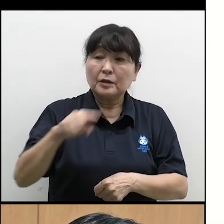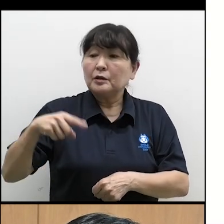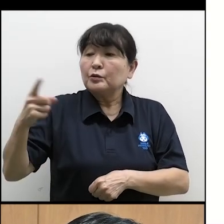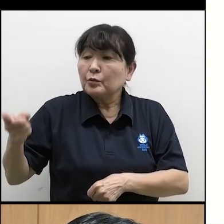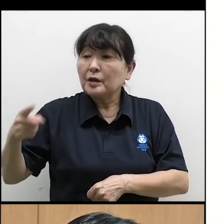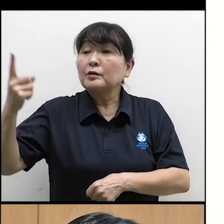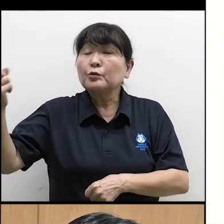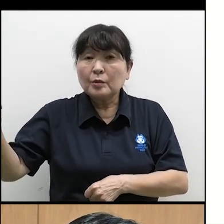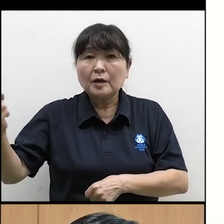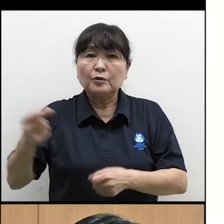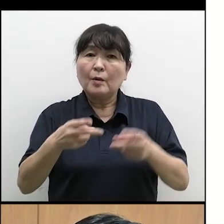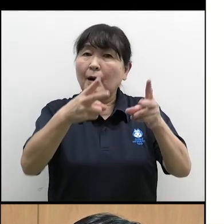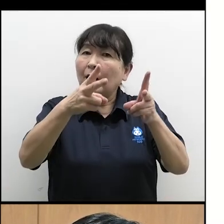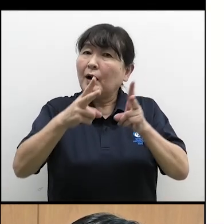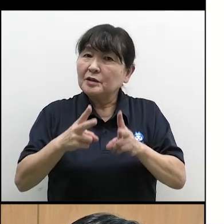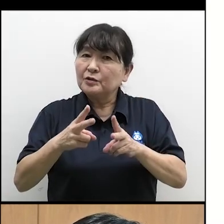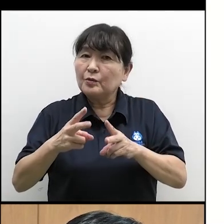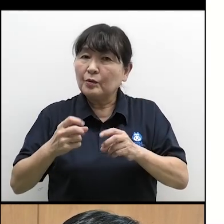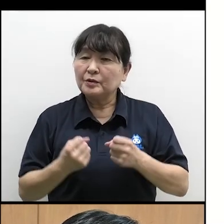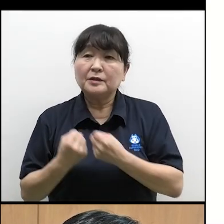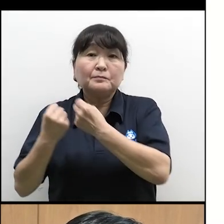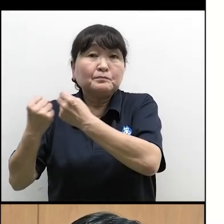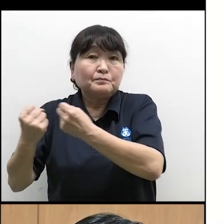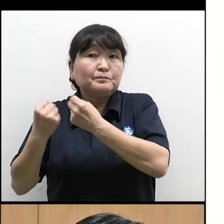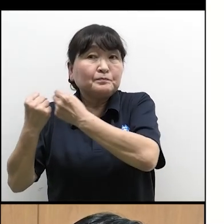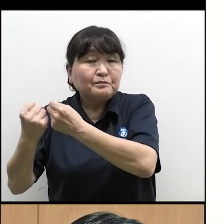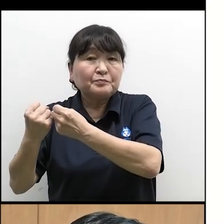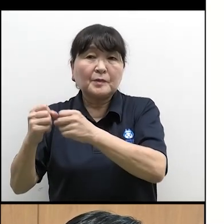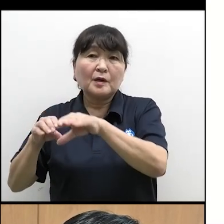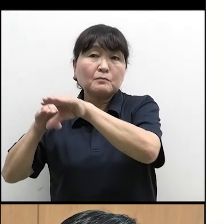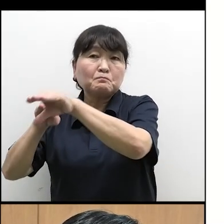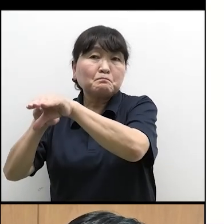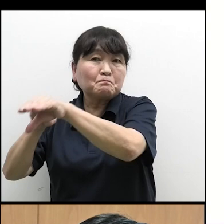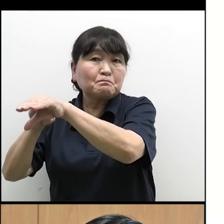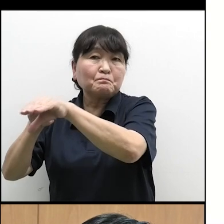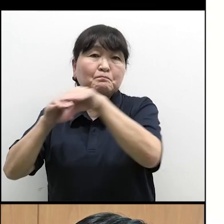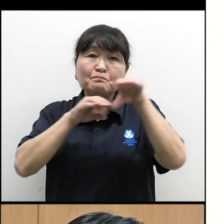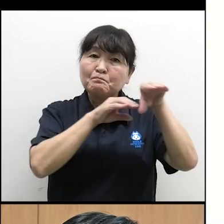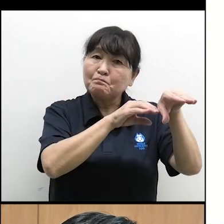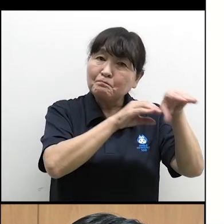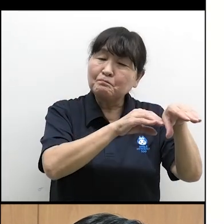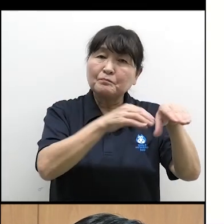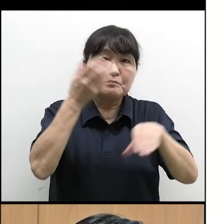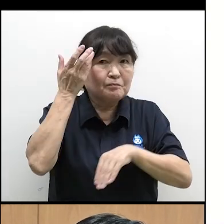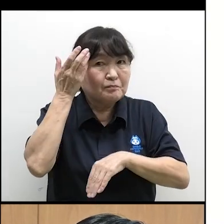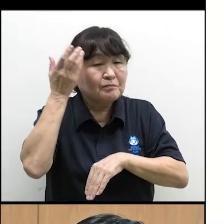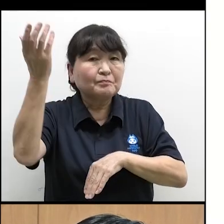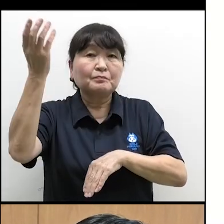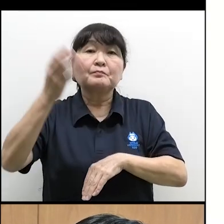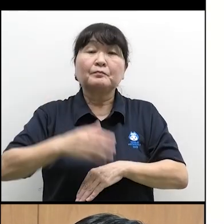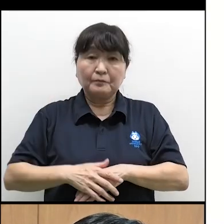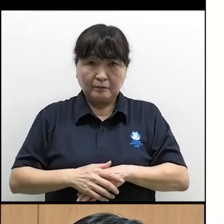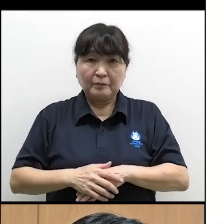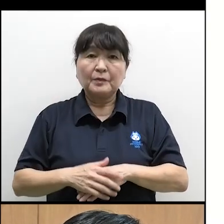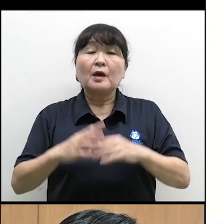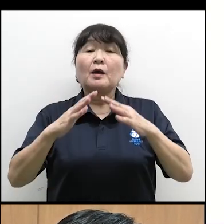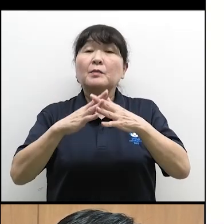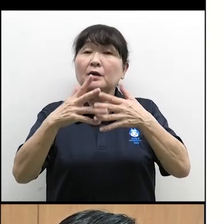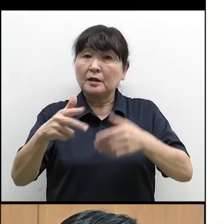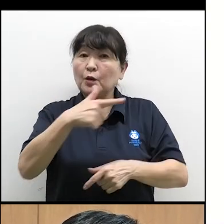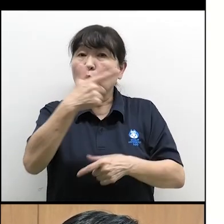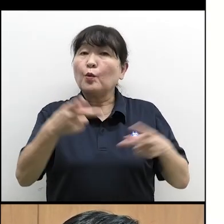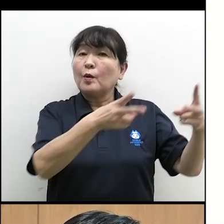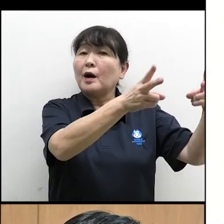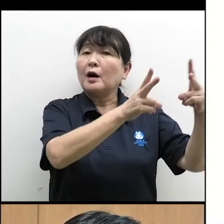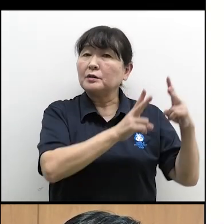まで渋滞の影響をきたしてしまうことが予想されます。宮崎大橋の現